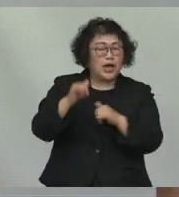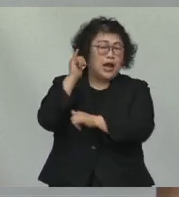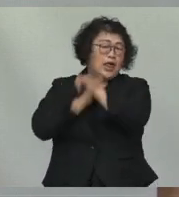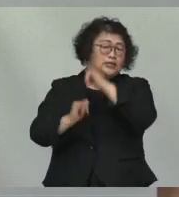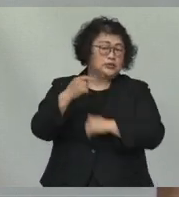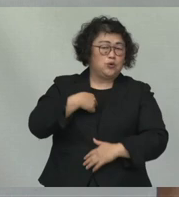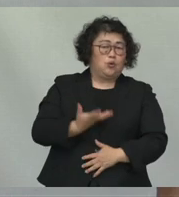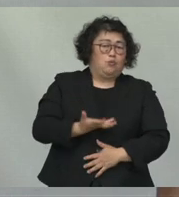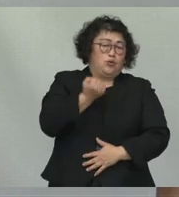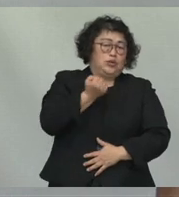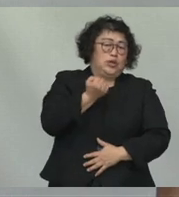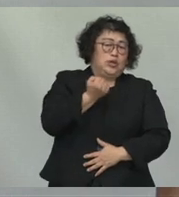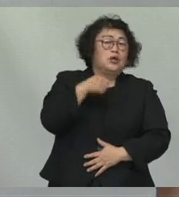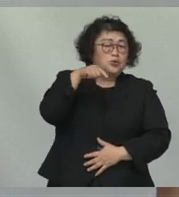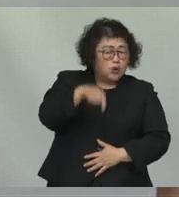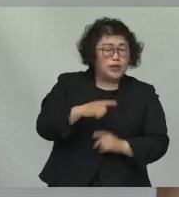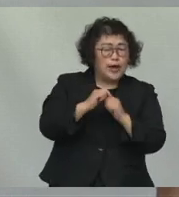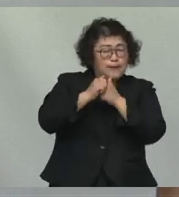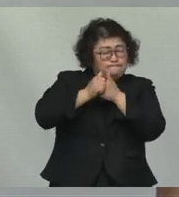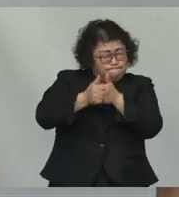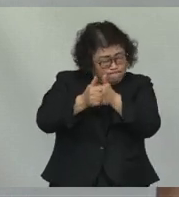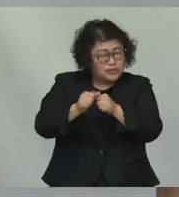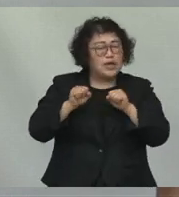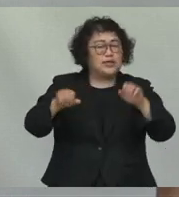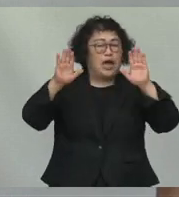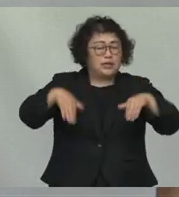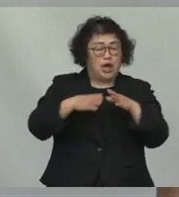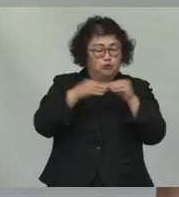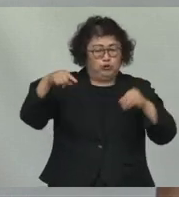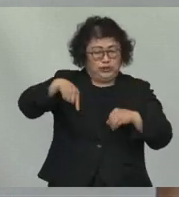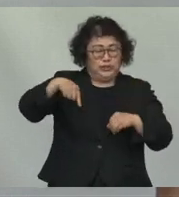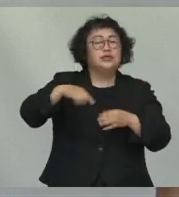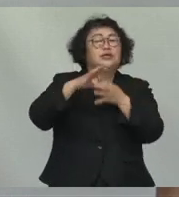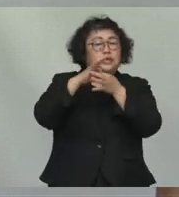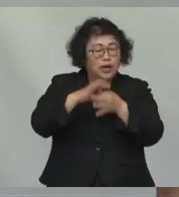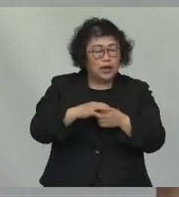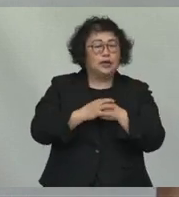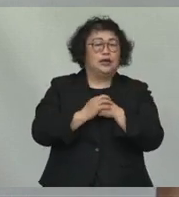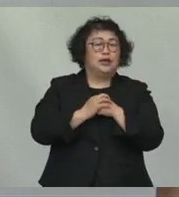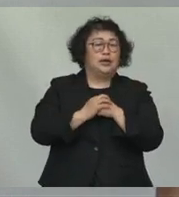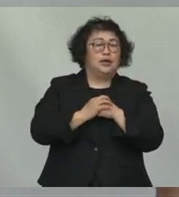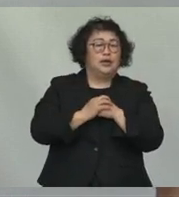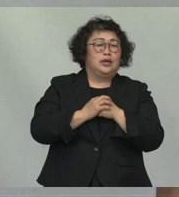を戦ってきた身として、そう